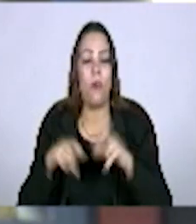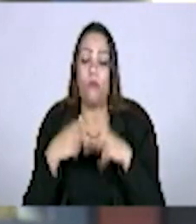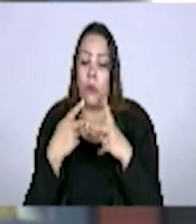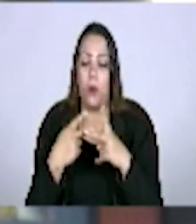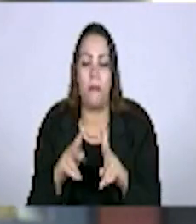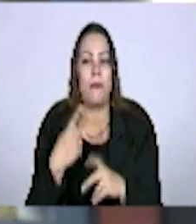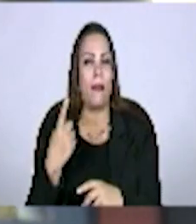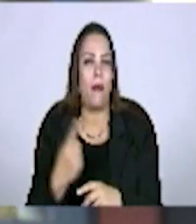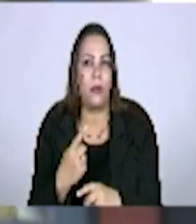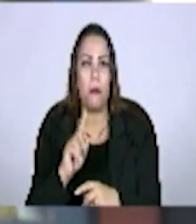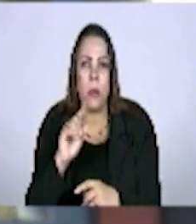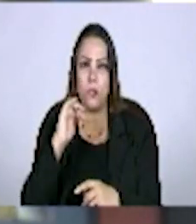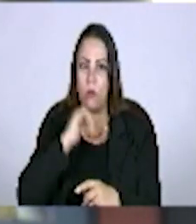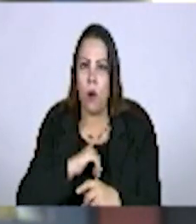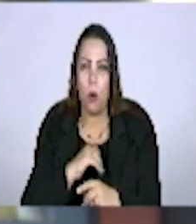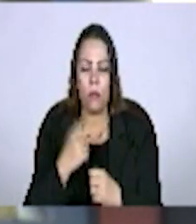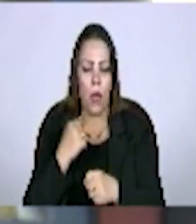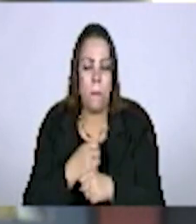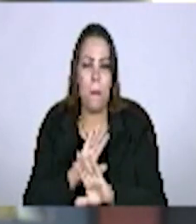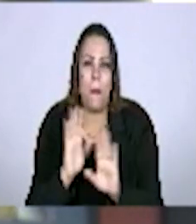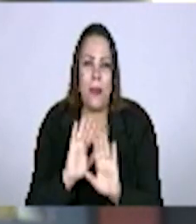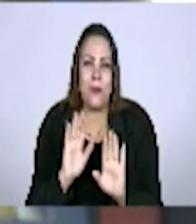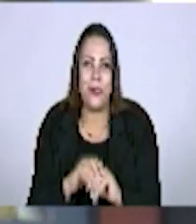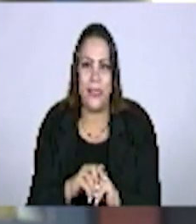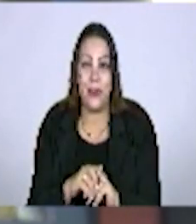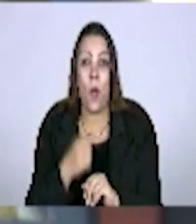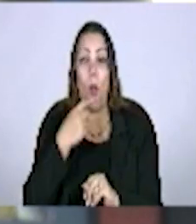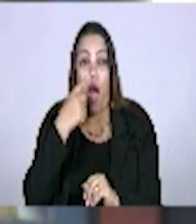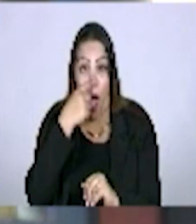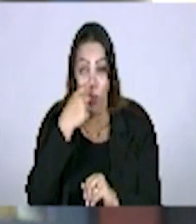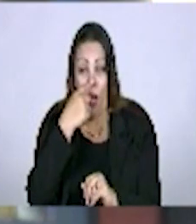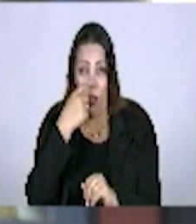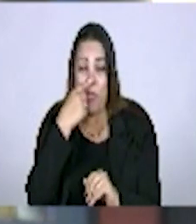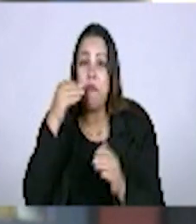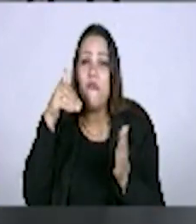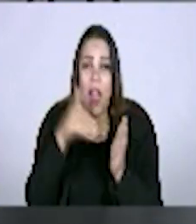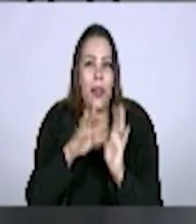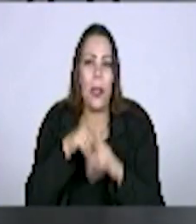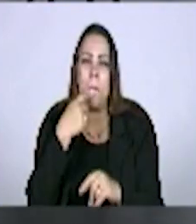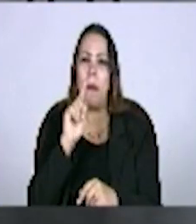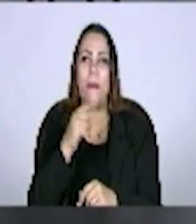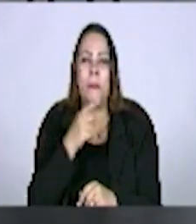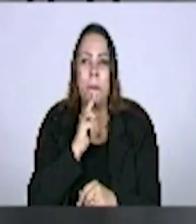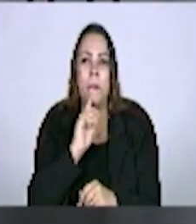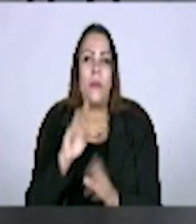ظاهريا لكنه عمليا لا يفعل شيئا بل بالعكس ربما يفعل العكس